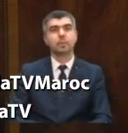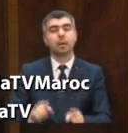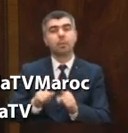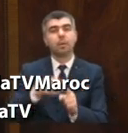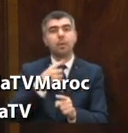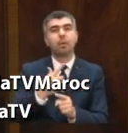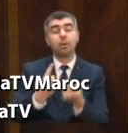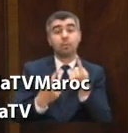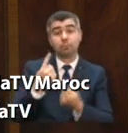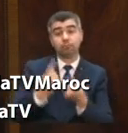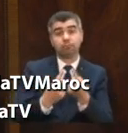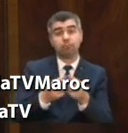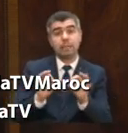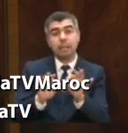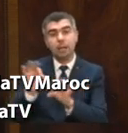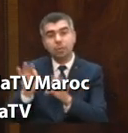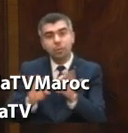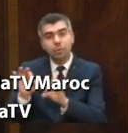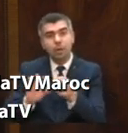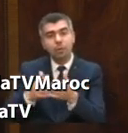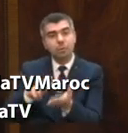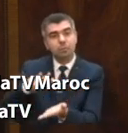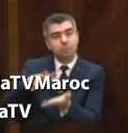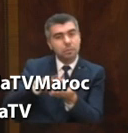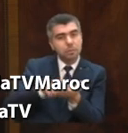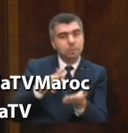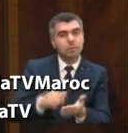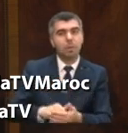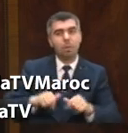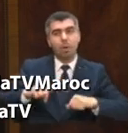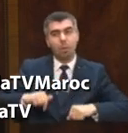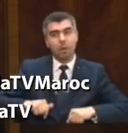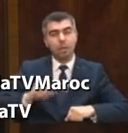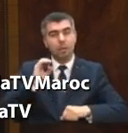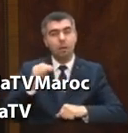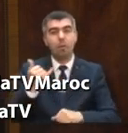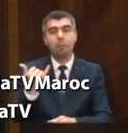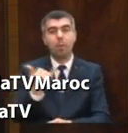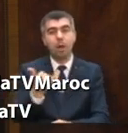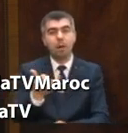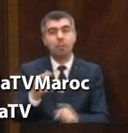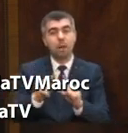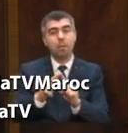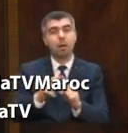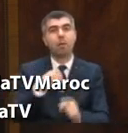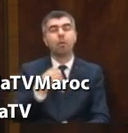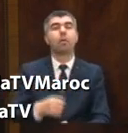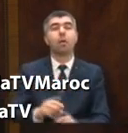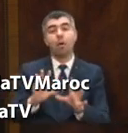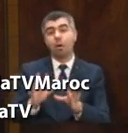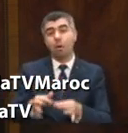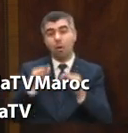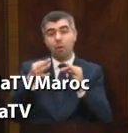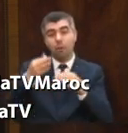مخططات واستراتيجيات يمكن اعتمادها في قطاعكم الحيوي والهام للخروج